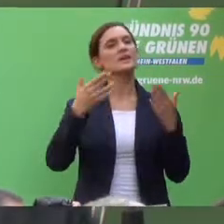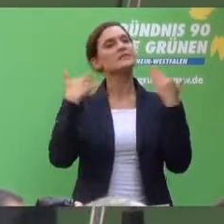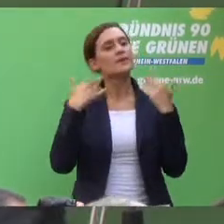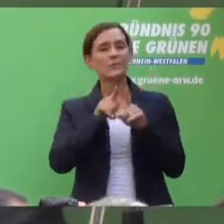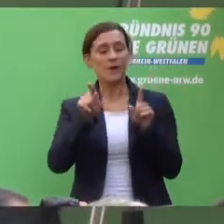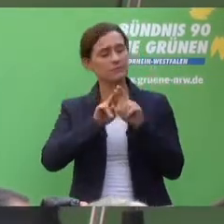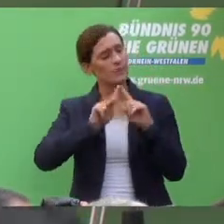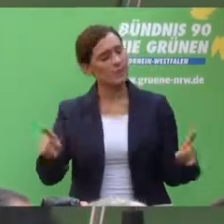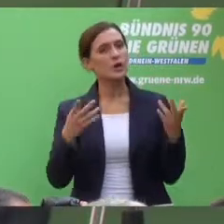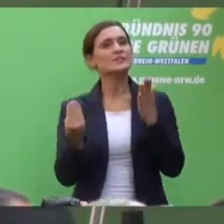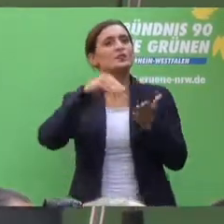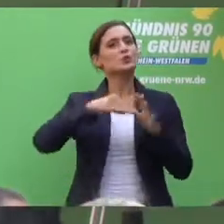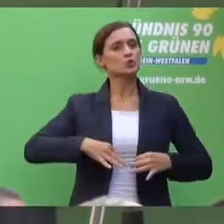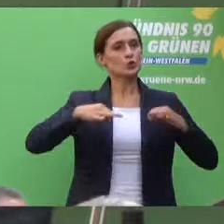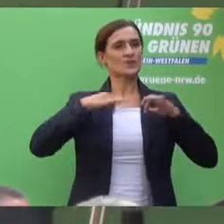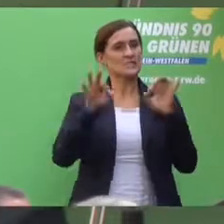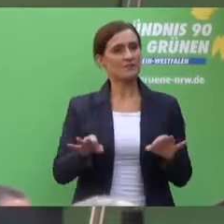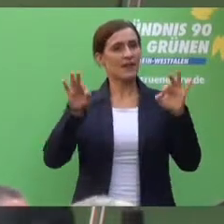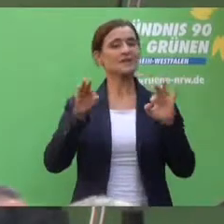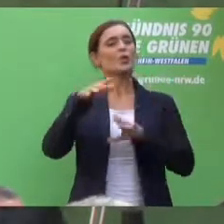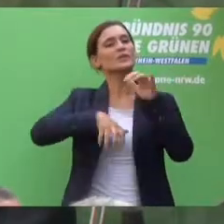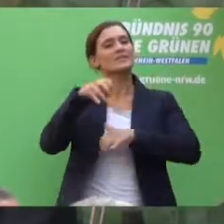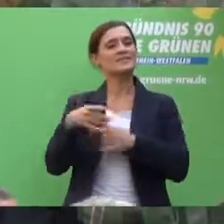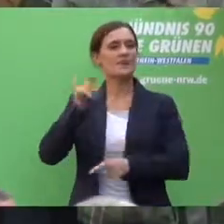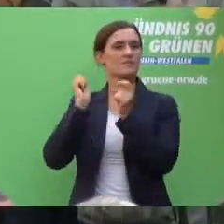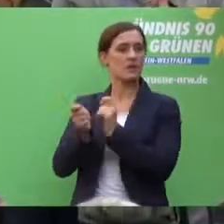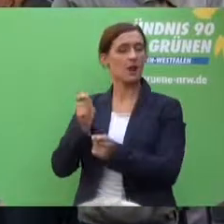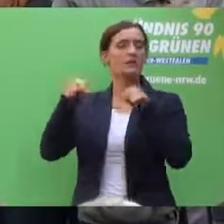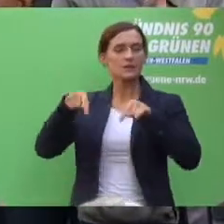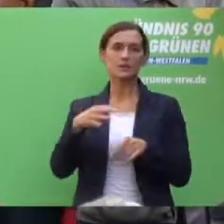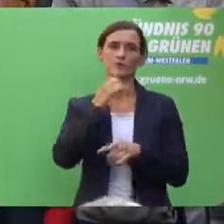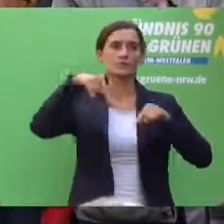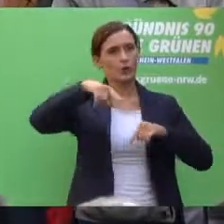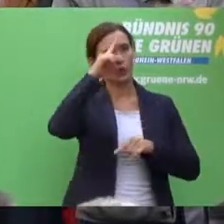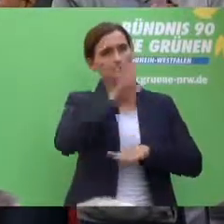sie ist gesundheitsgefährdend. Und die wollen wir in diesem Lande beenden.